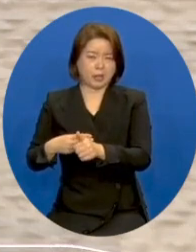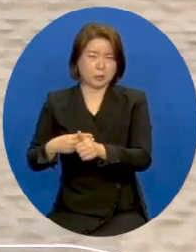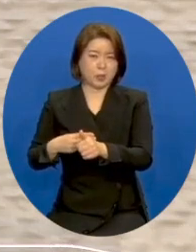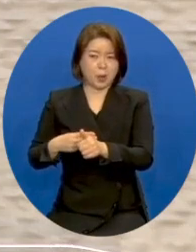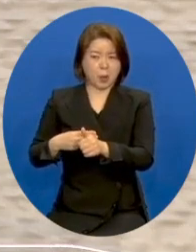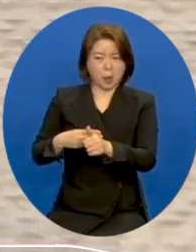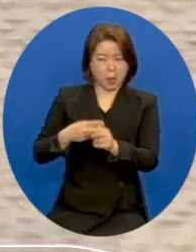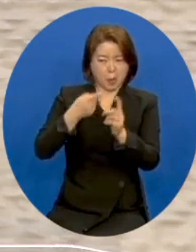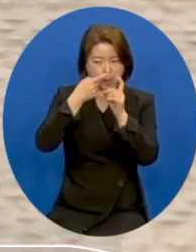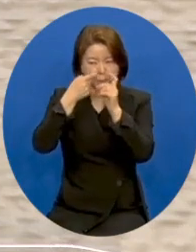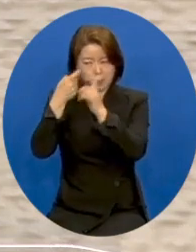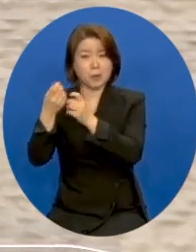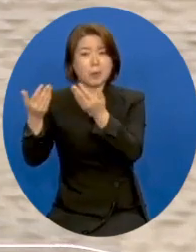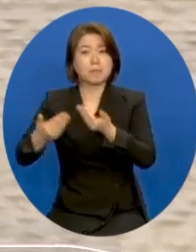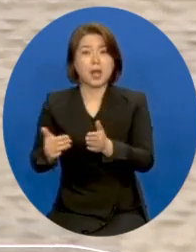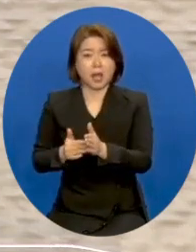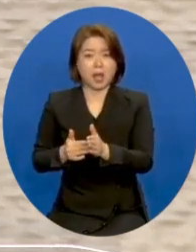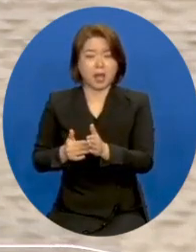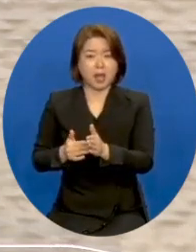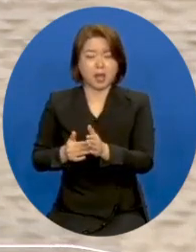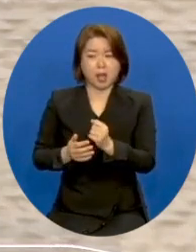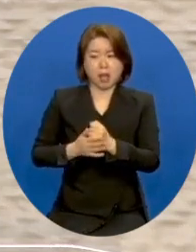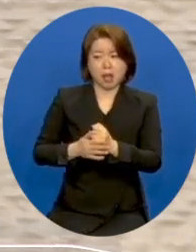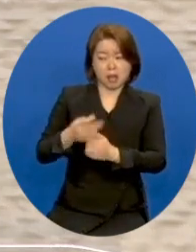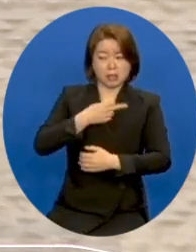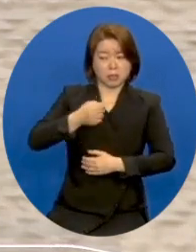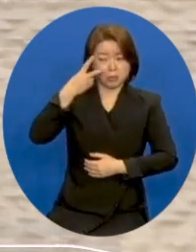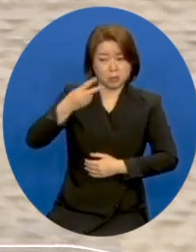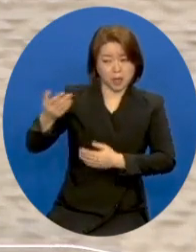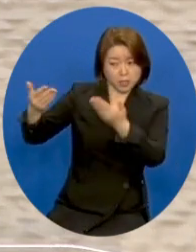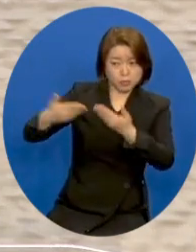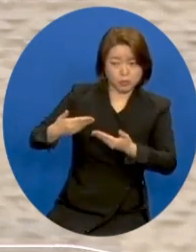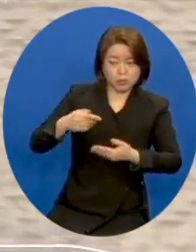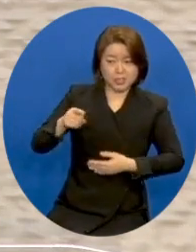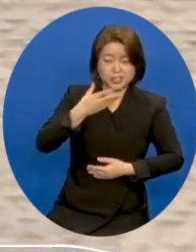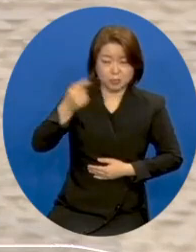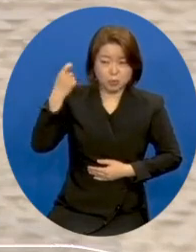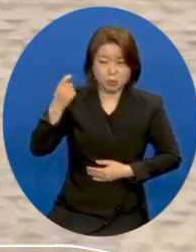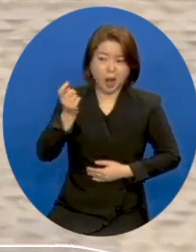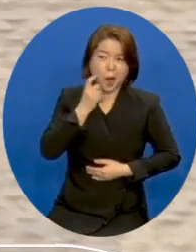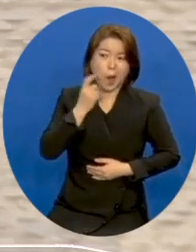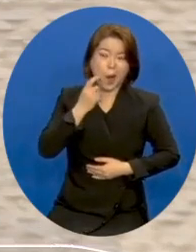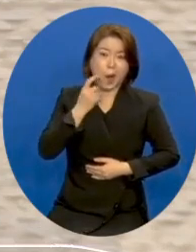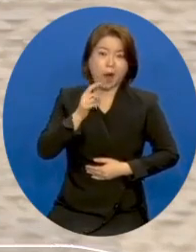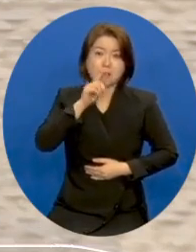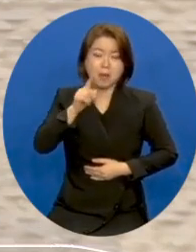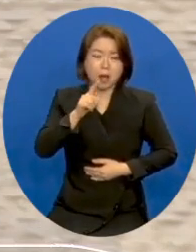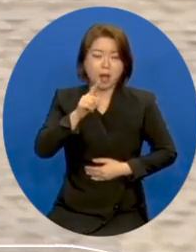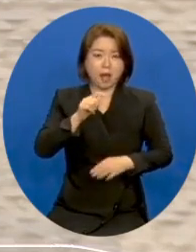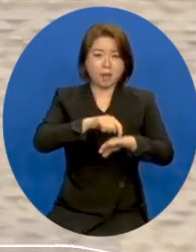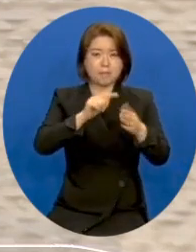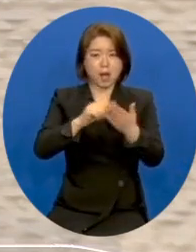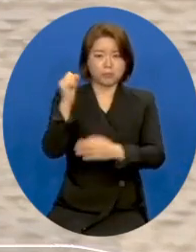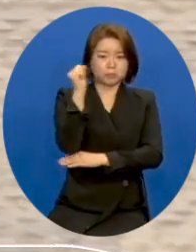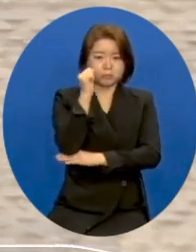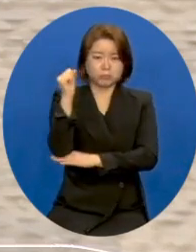그렇게 미혹을 받았습니다. 사도 바울이 전해주는 이 복음이 거짓 복음이라는 말에 마음이